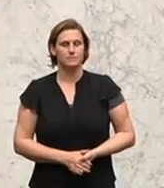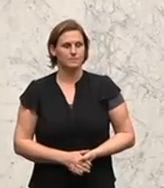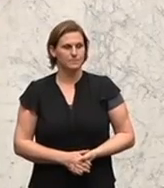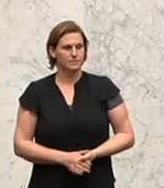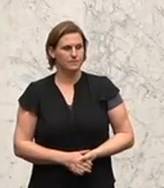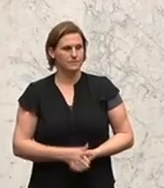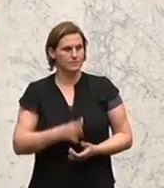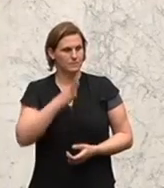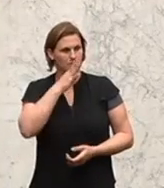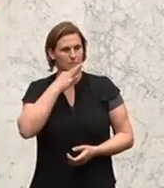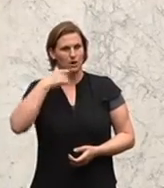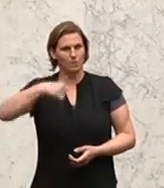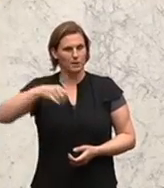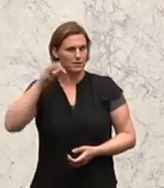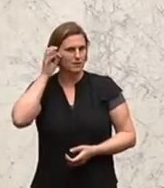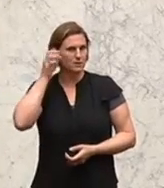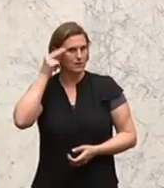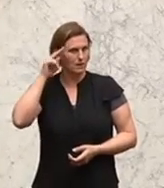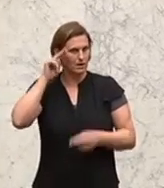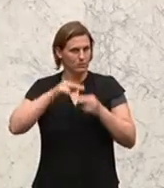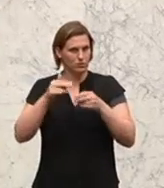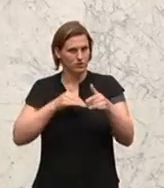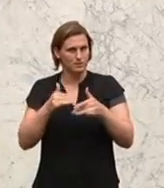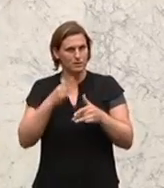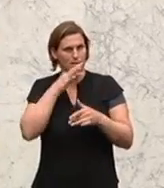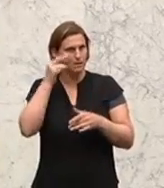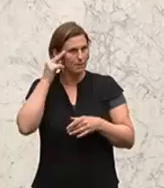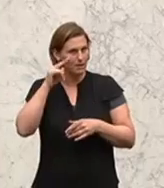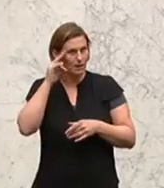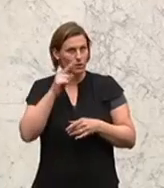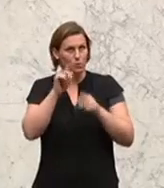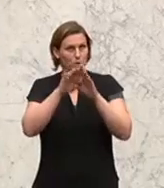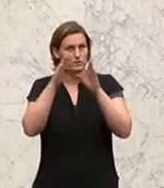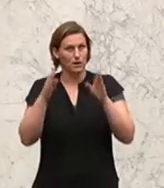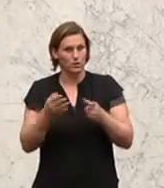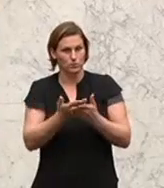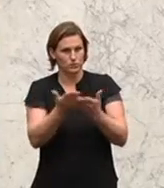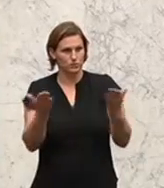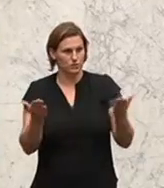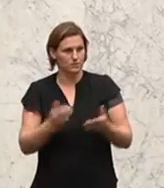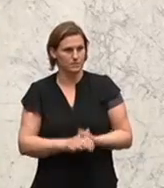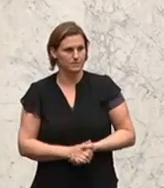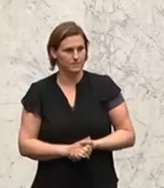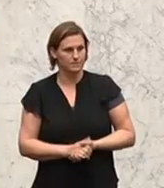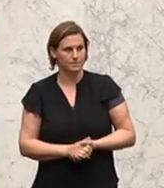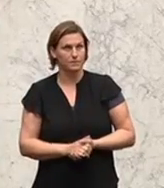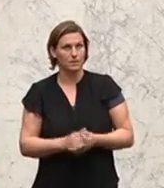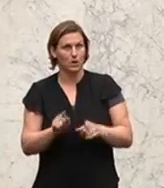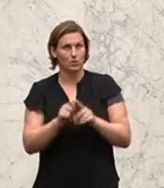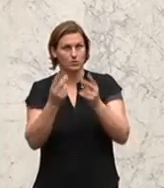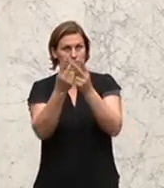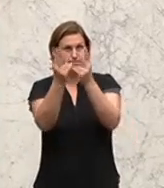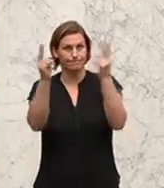Nächster Redner von der SPÖ, Otto Pendel. Herr Bundesminister, meine sehr geehrten Damen und Herren, Hohes Haus, meine sehr geehrten Damen und Herren auf